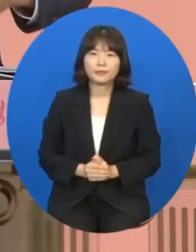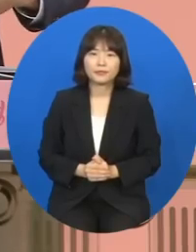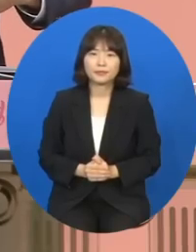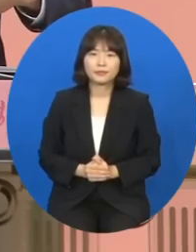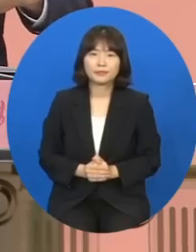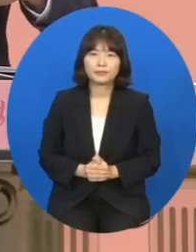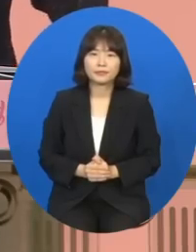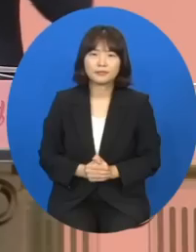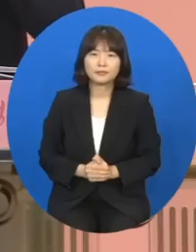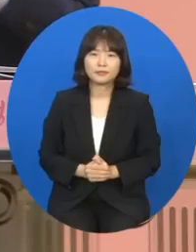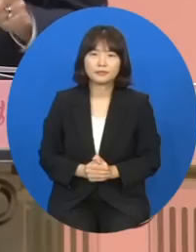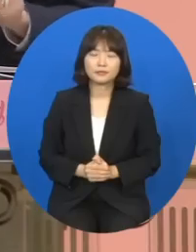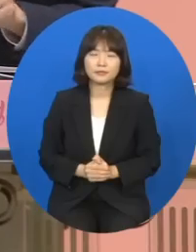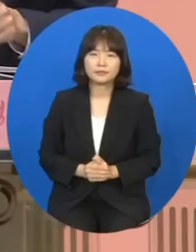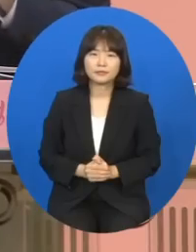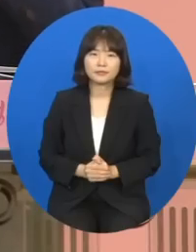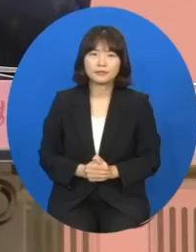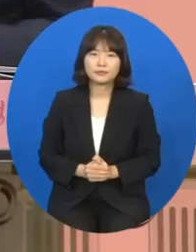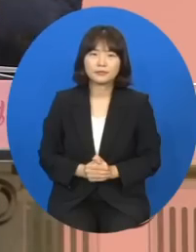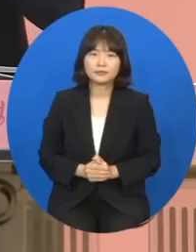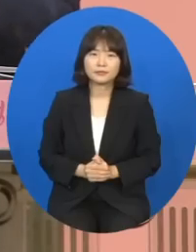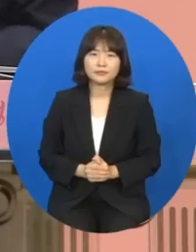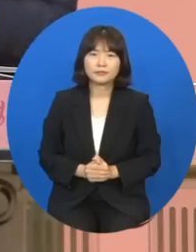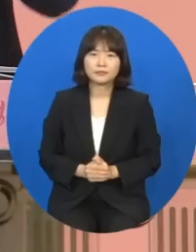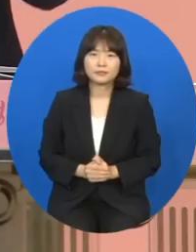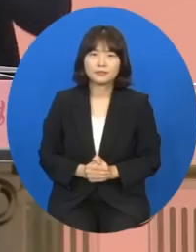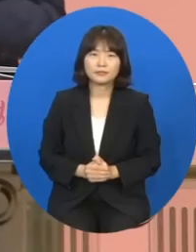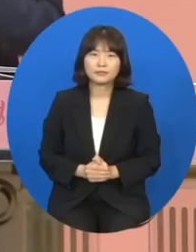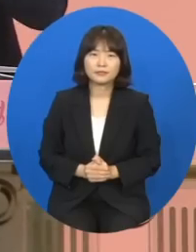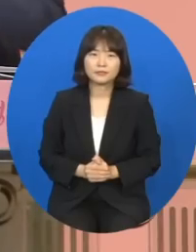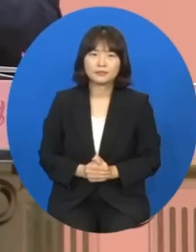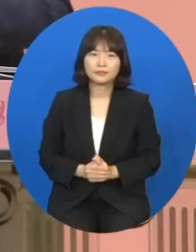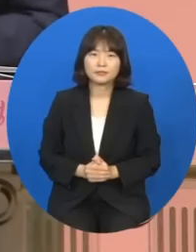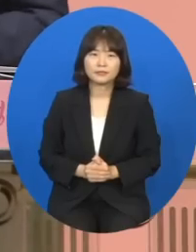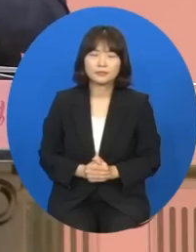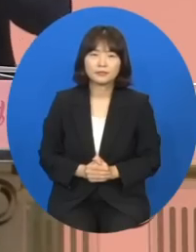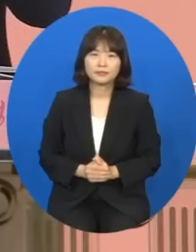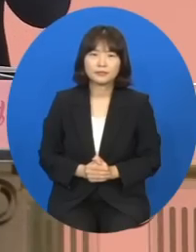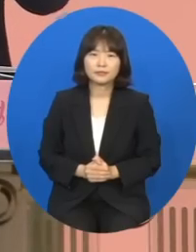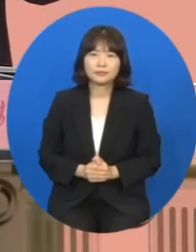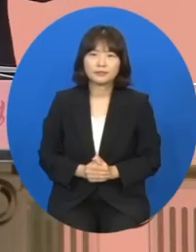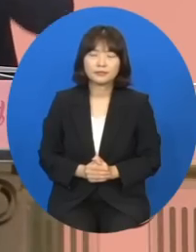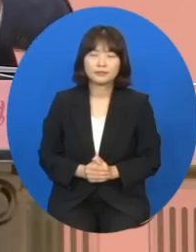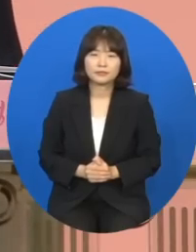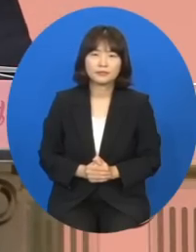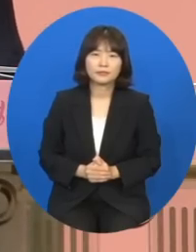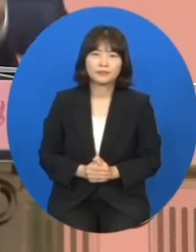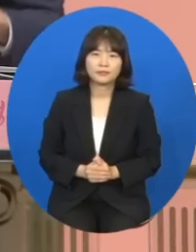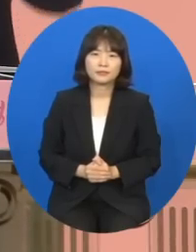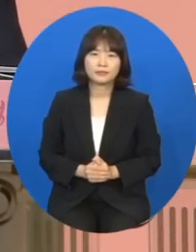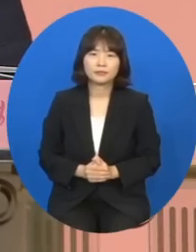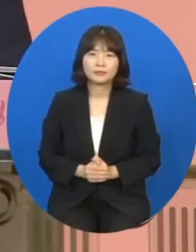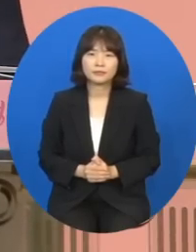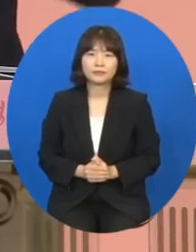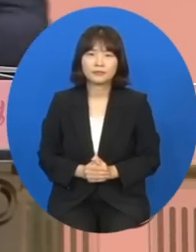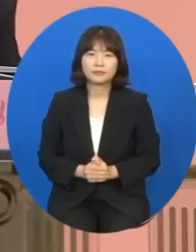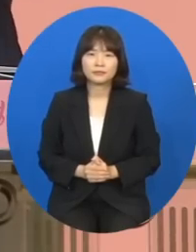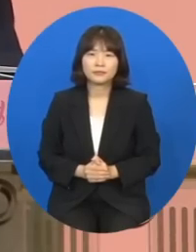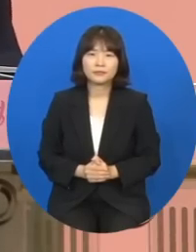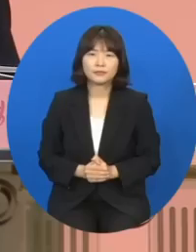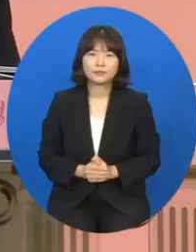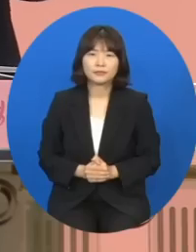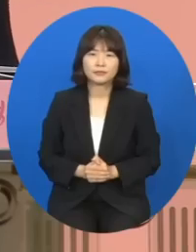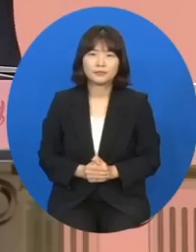rennert tommy 됬던 뭐 우선 젊었을 we to use it to